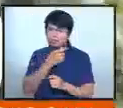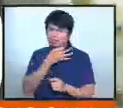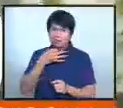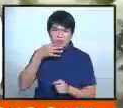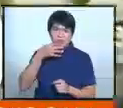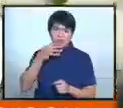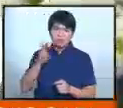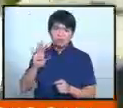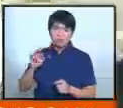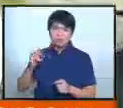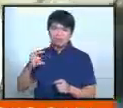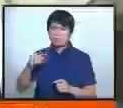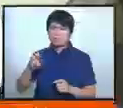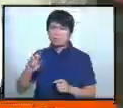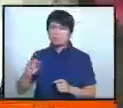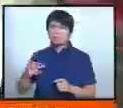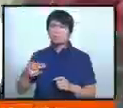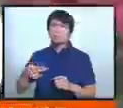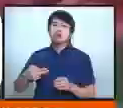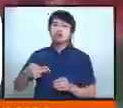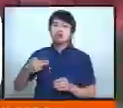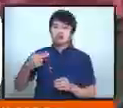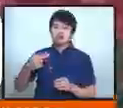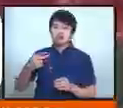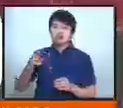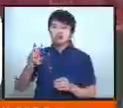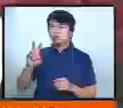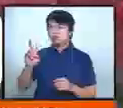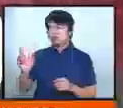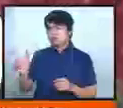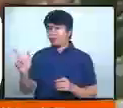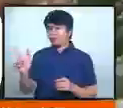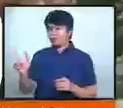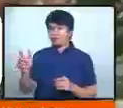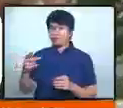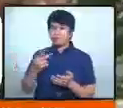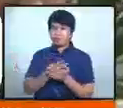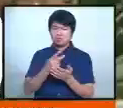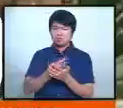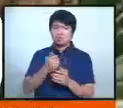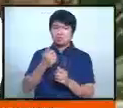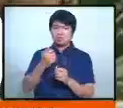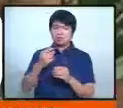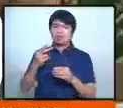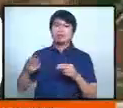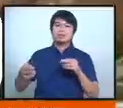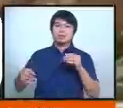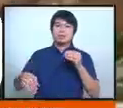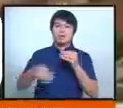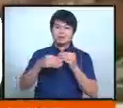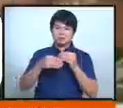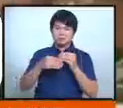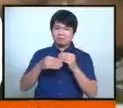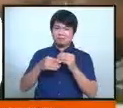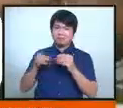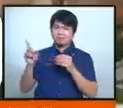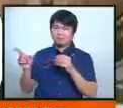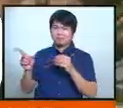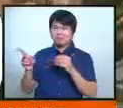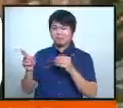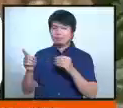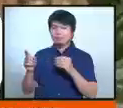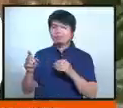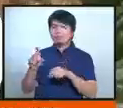sagad na ang 20 pesos kada bundle. Dahil long weekend ngayon, anytime po kasi mahaba yung